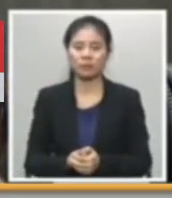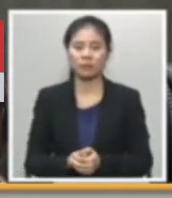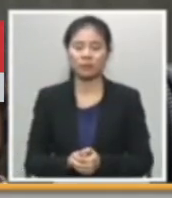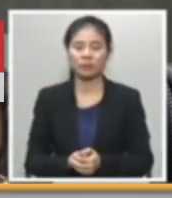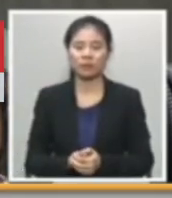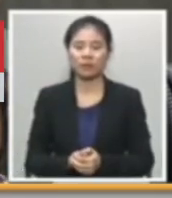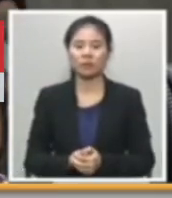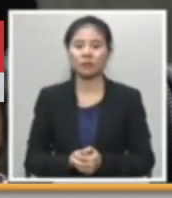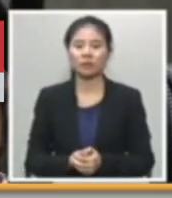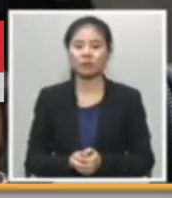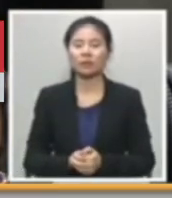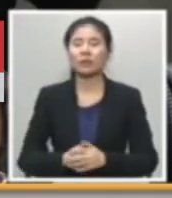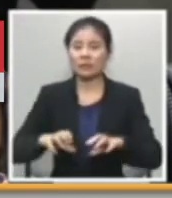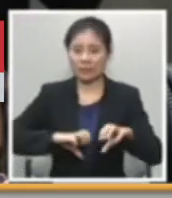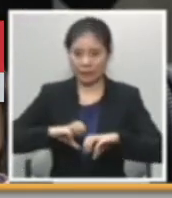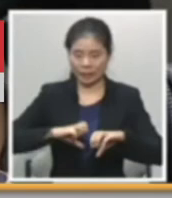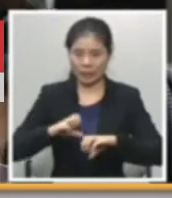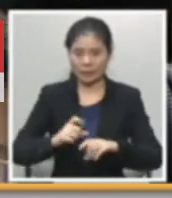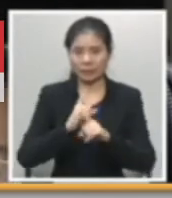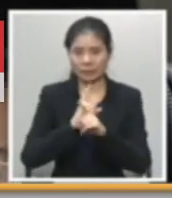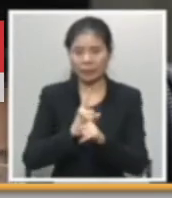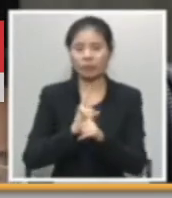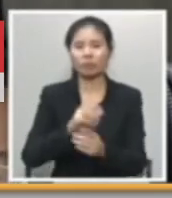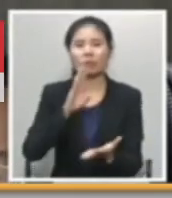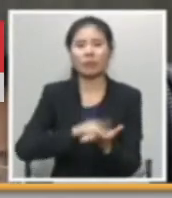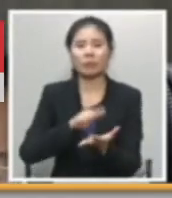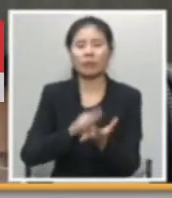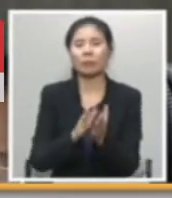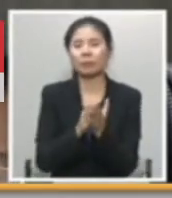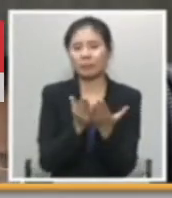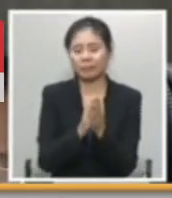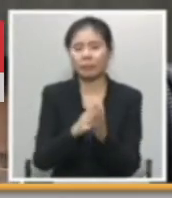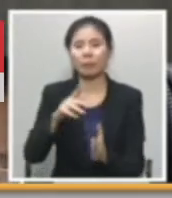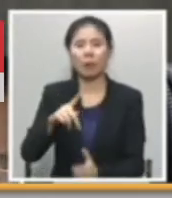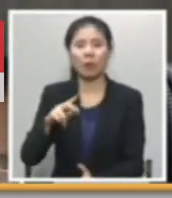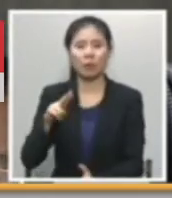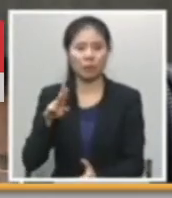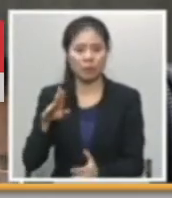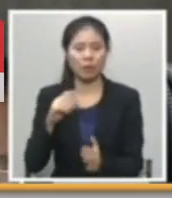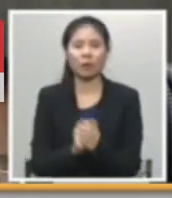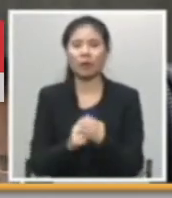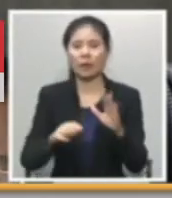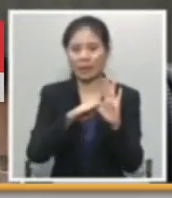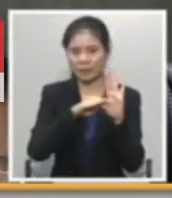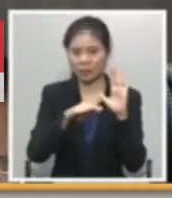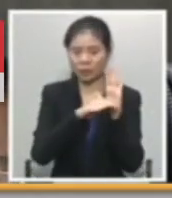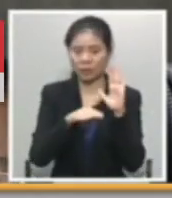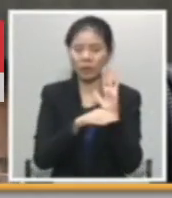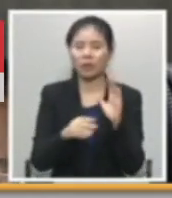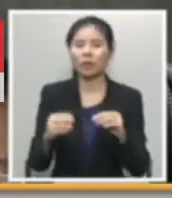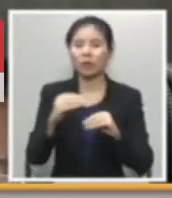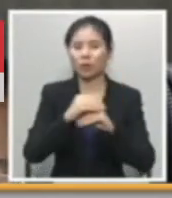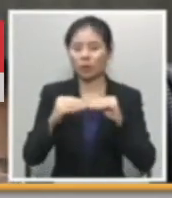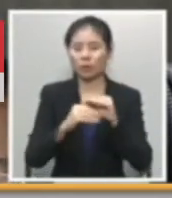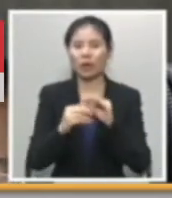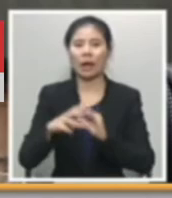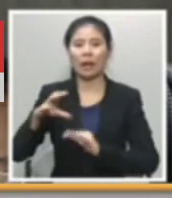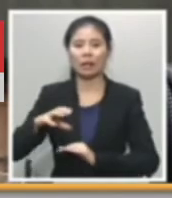จัดทำเป็นพระราชบัญญัติมีรายละเอียดแผนงานโครงการให้สภาได้ตรวจส